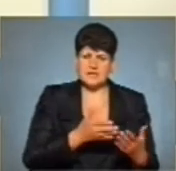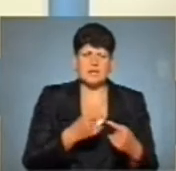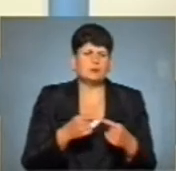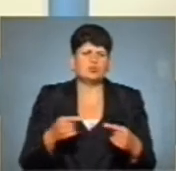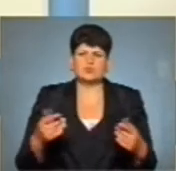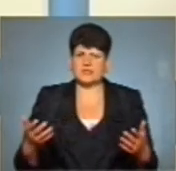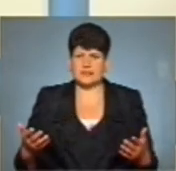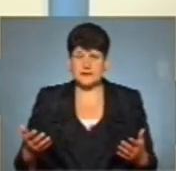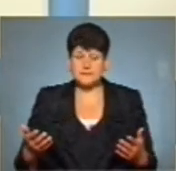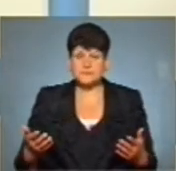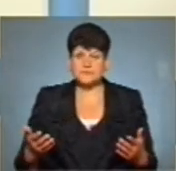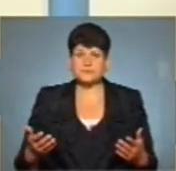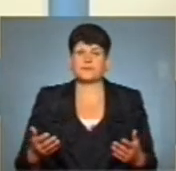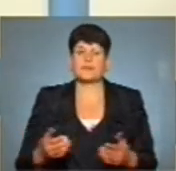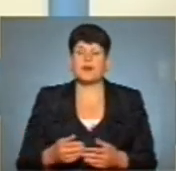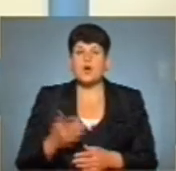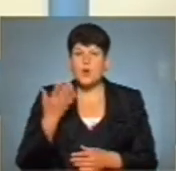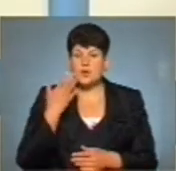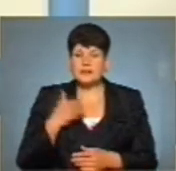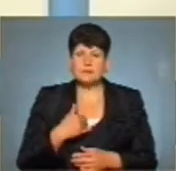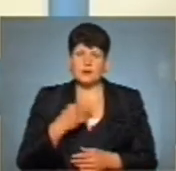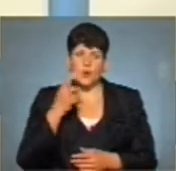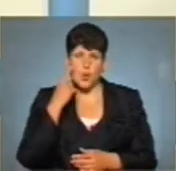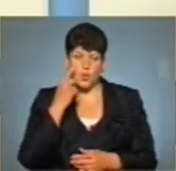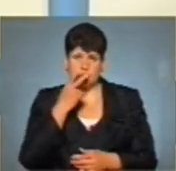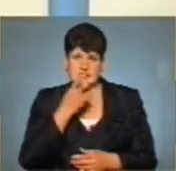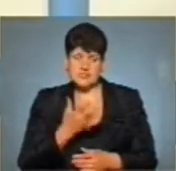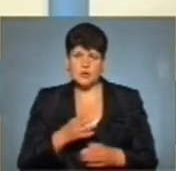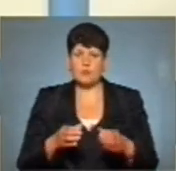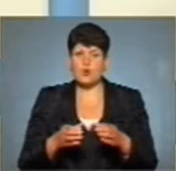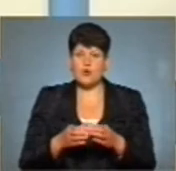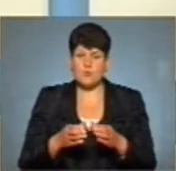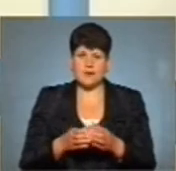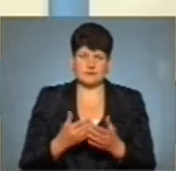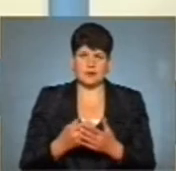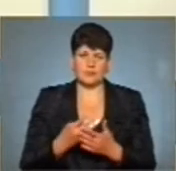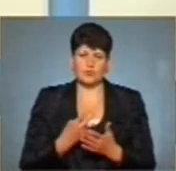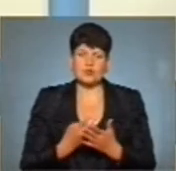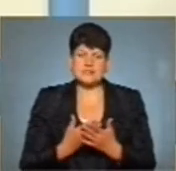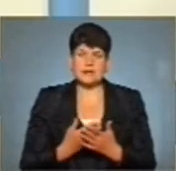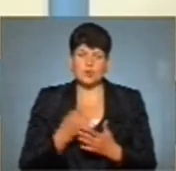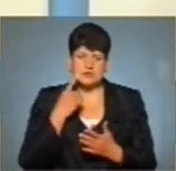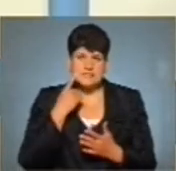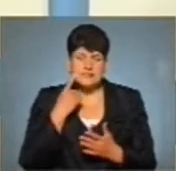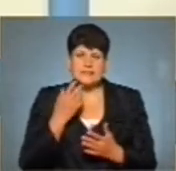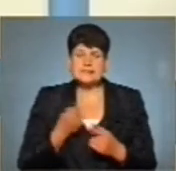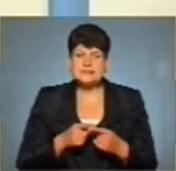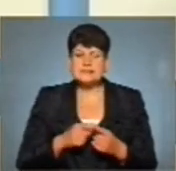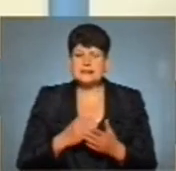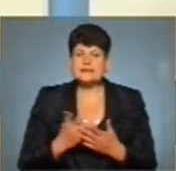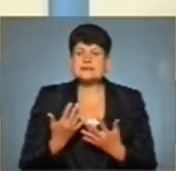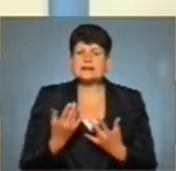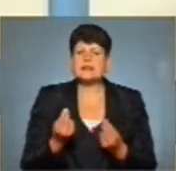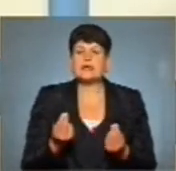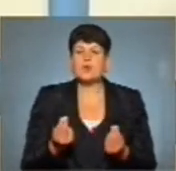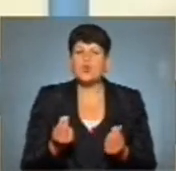будь-яких. Коли ми оцінюємо громади, один з таких показників, наприклад, оцінки, це є, наприклад, скільки